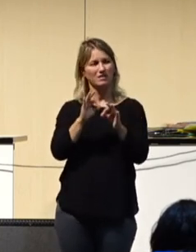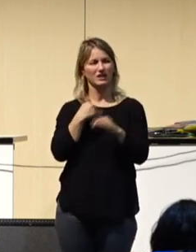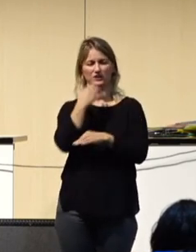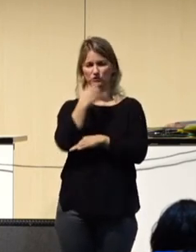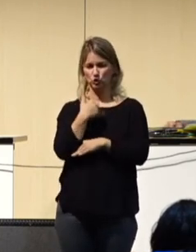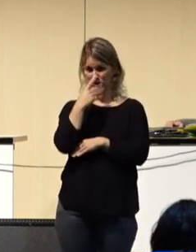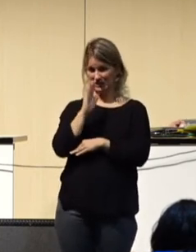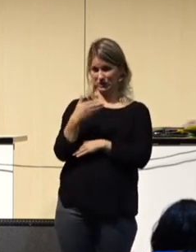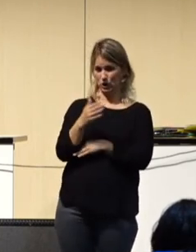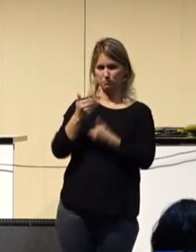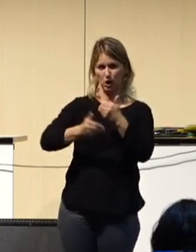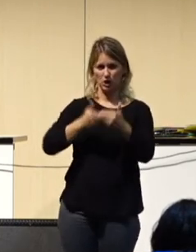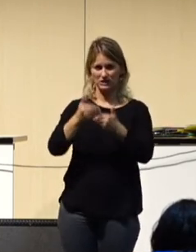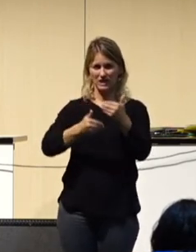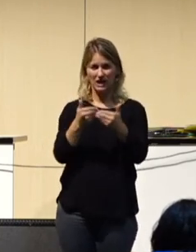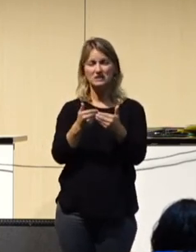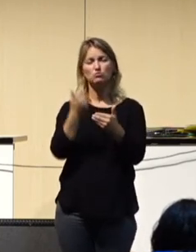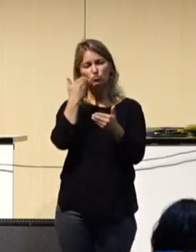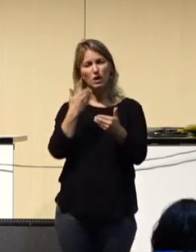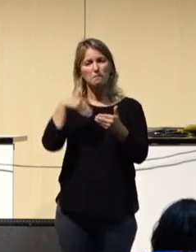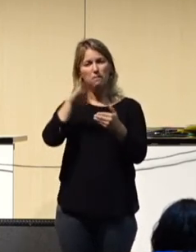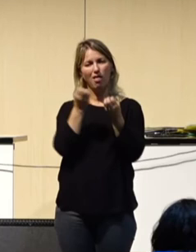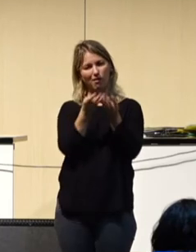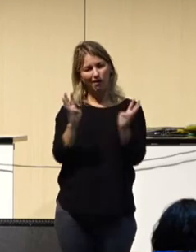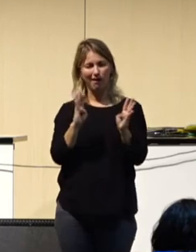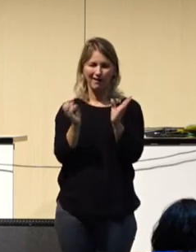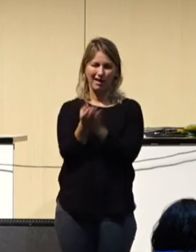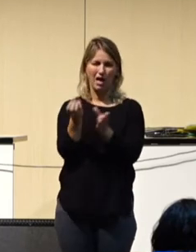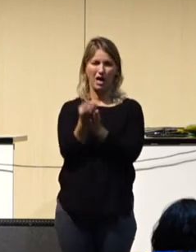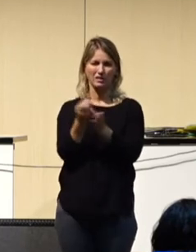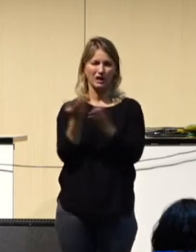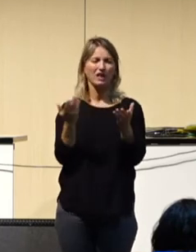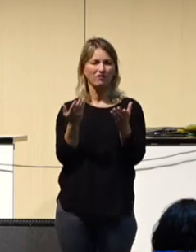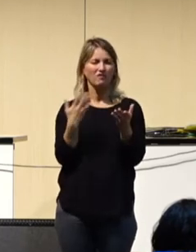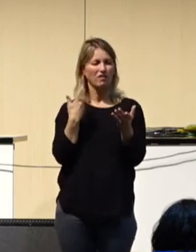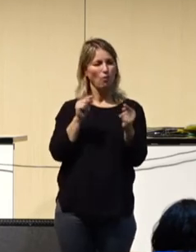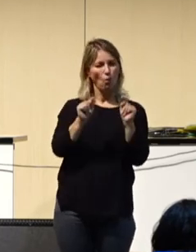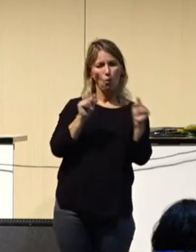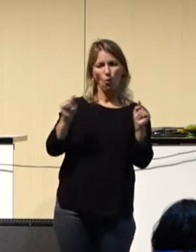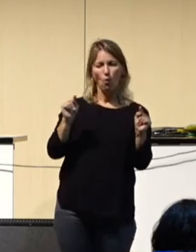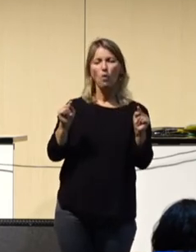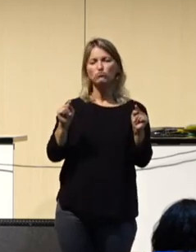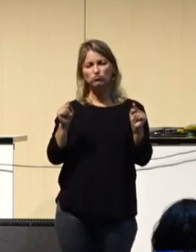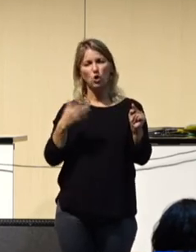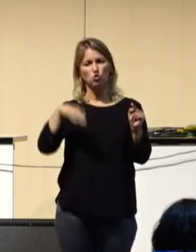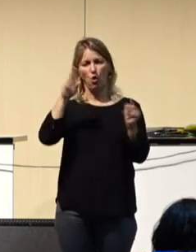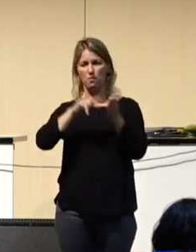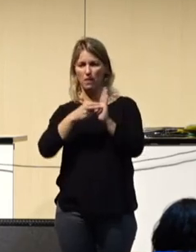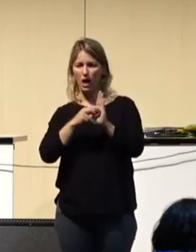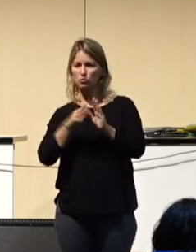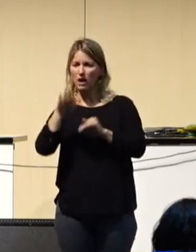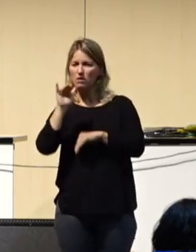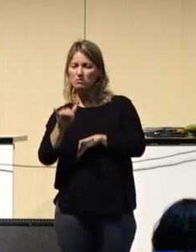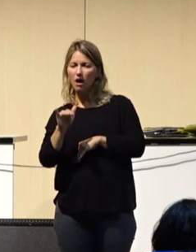Prozess ein bisschen breitere Kreativität zum Einsatz kommt, an welchen Stellen wir vielleicht noch Planungen in dieser Stadt haben, die sich inzwischen